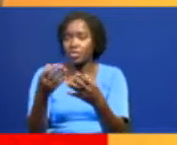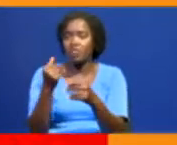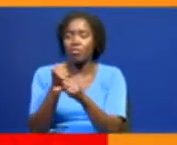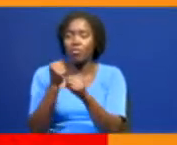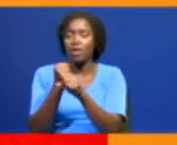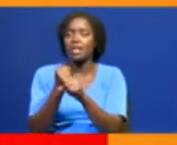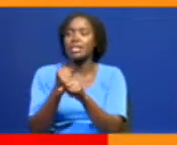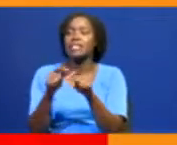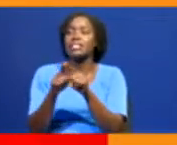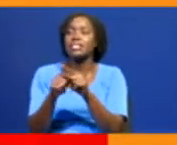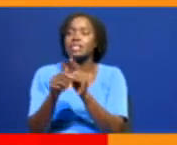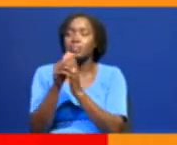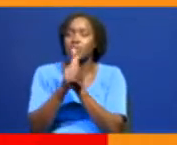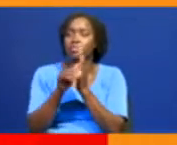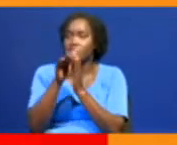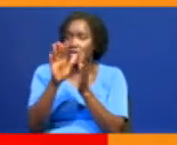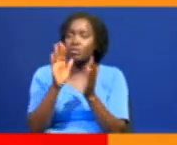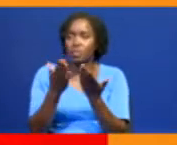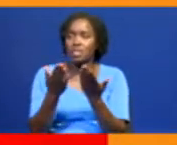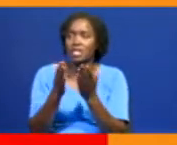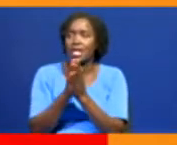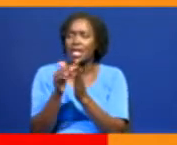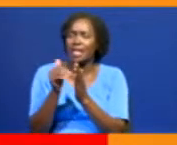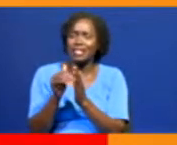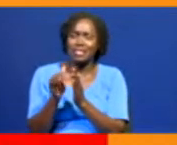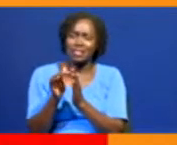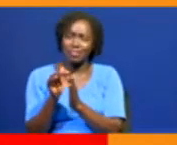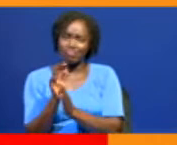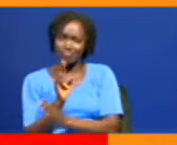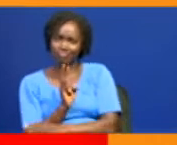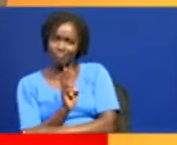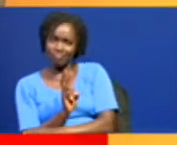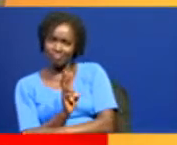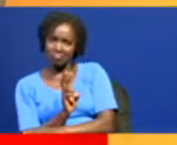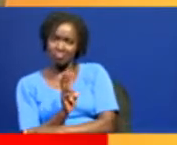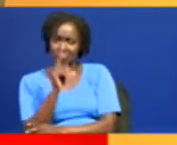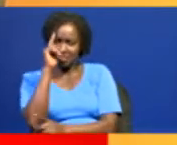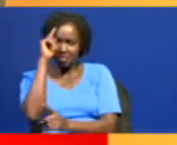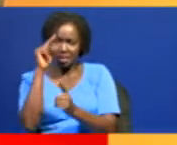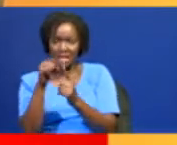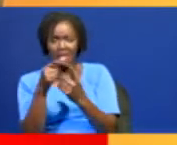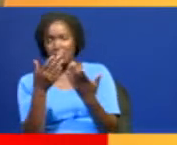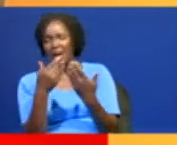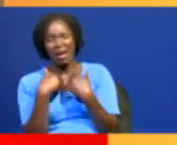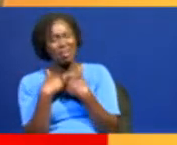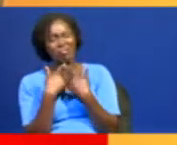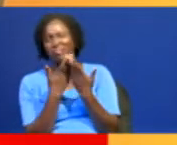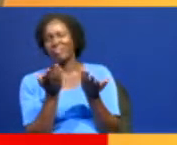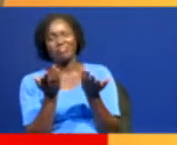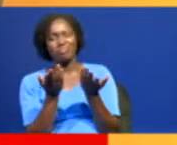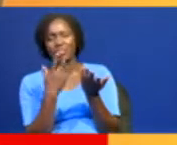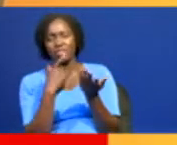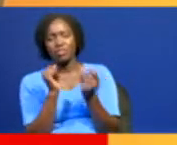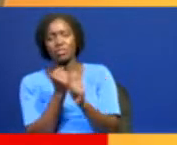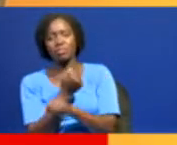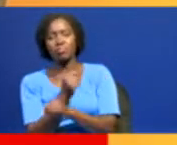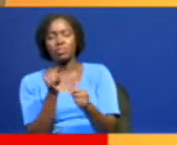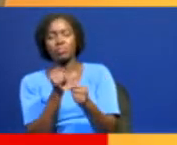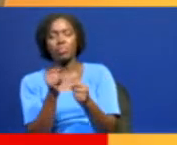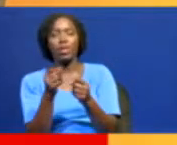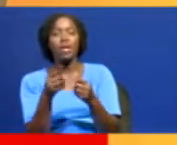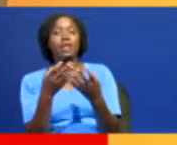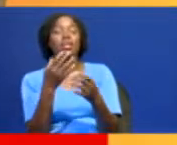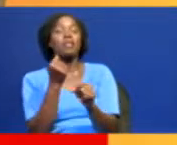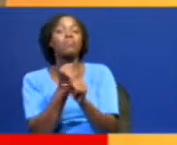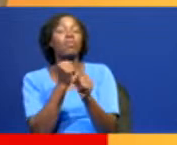manifesto inasema. Wale ambao pengine walipiga kando kidogo, hawakuwa na nia ya manifesto yako, kwa hivyo waza kuwapatia kazi, wakaja kutena wakaharibu